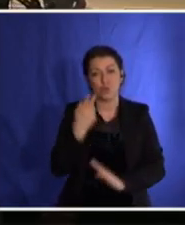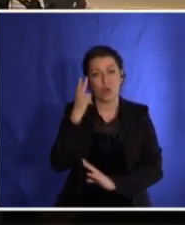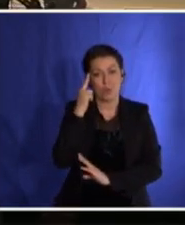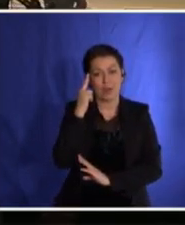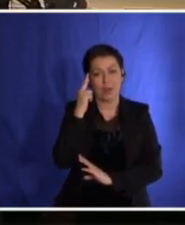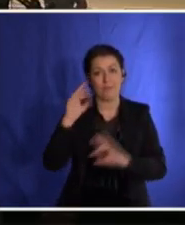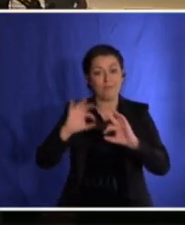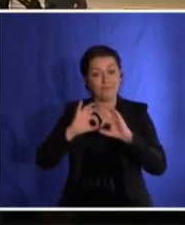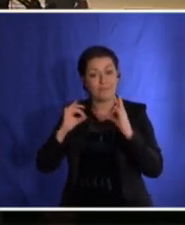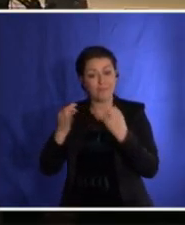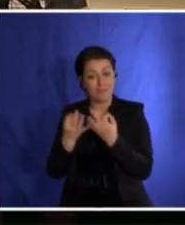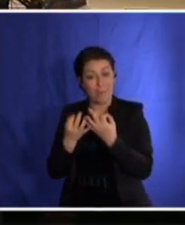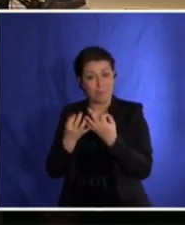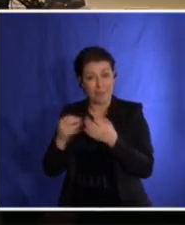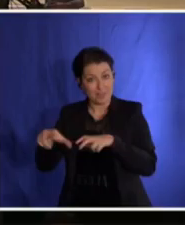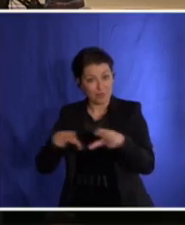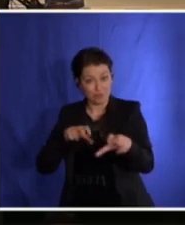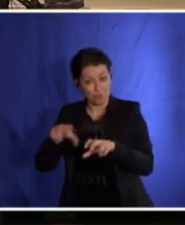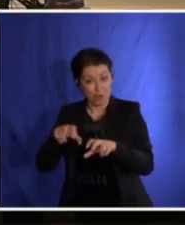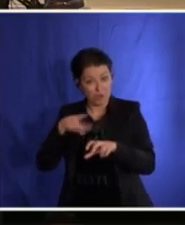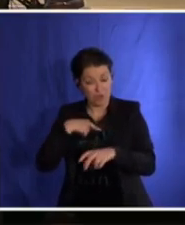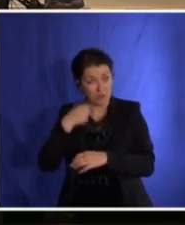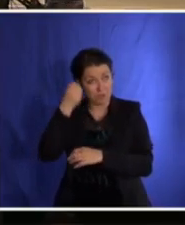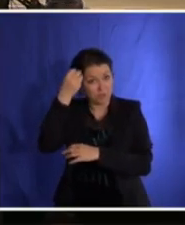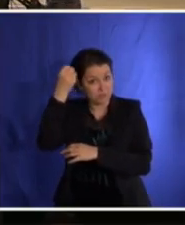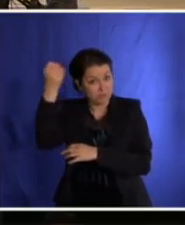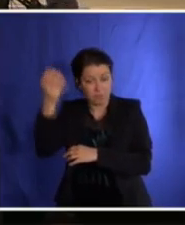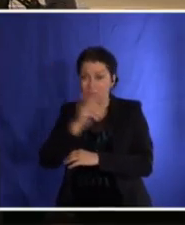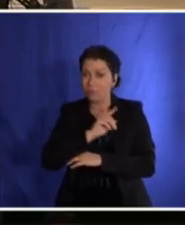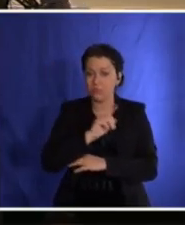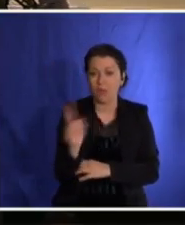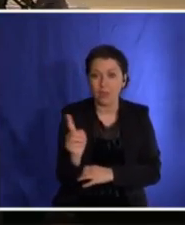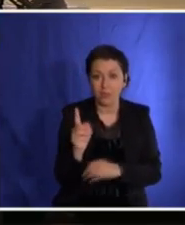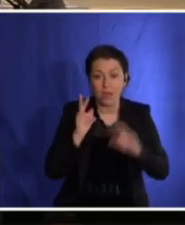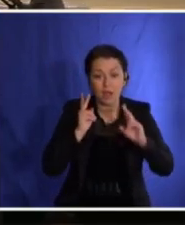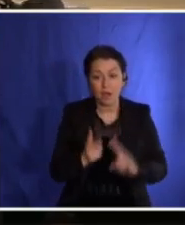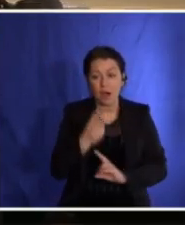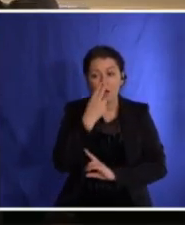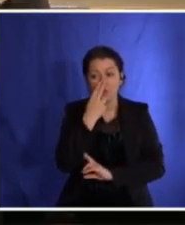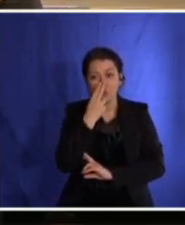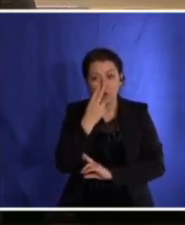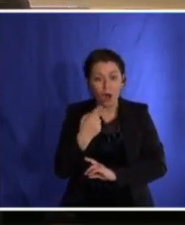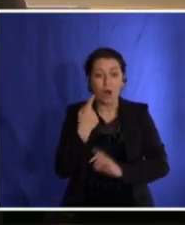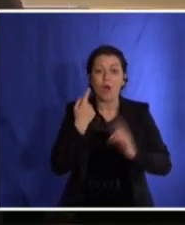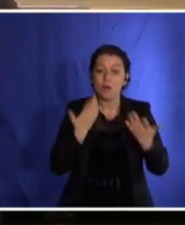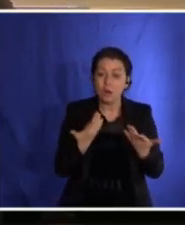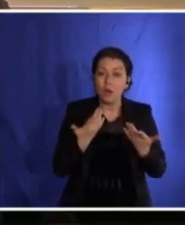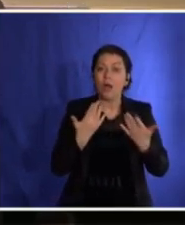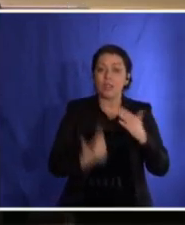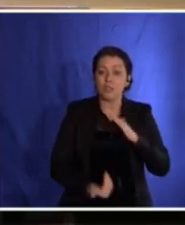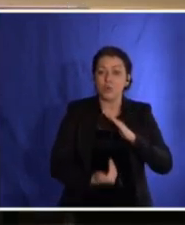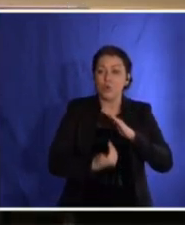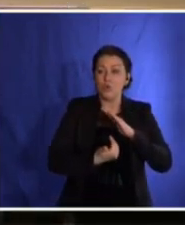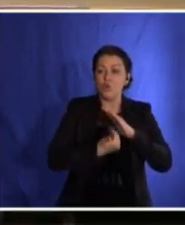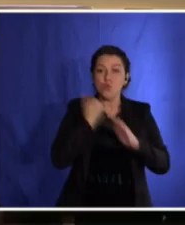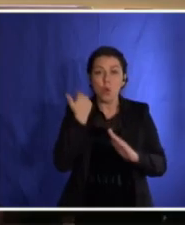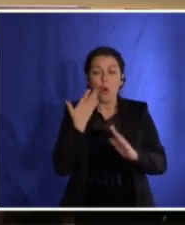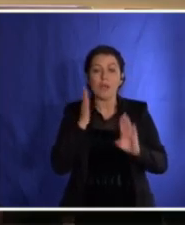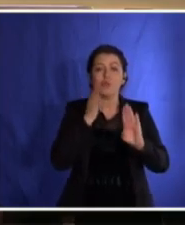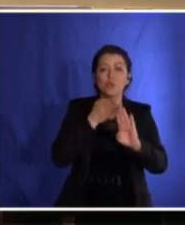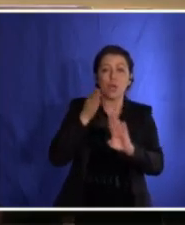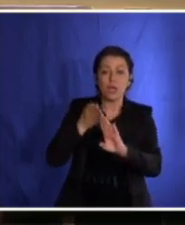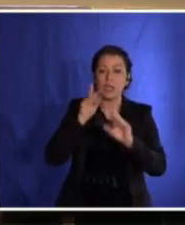Ist es nicht nur Utopie, sondern können wir Incentive setzen, dass wir nicht in einer Komplexität, sondern in einer neuen Zugänglichkeit dem auch